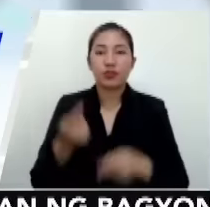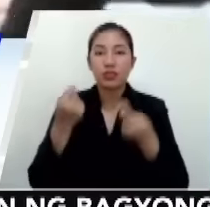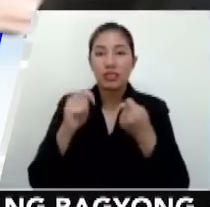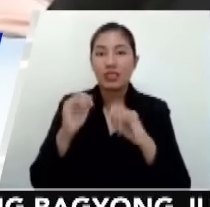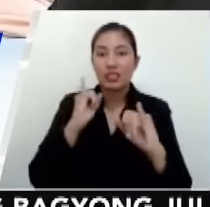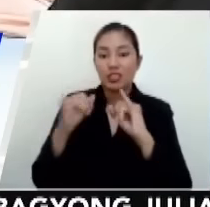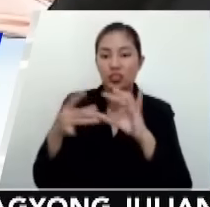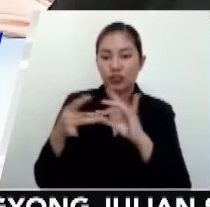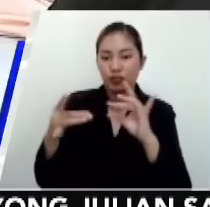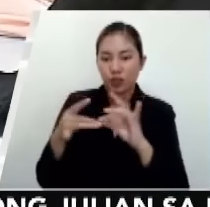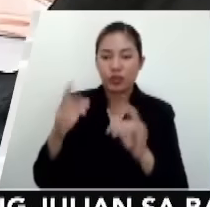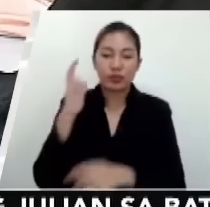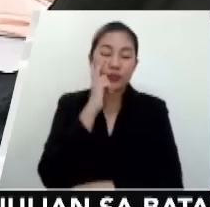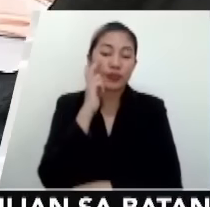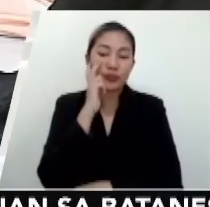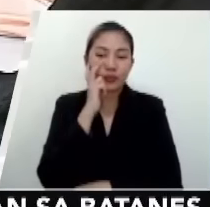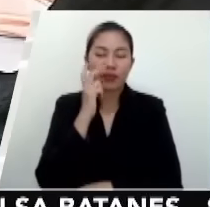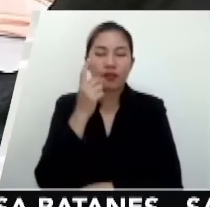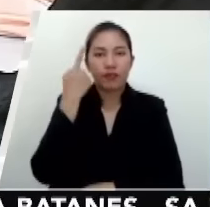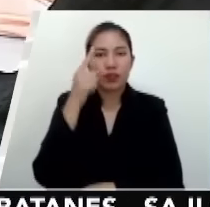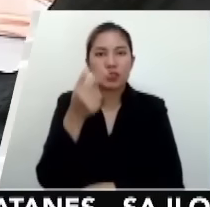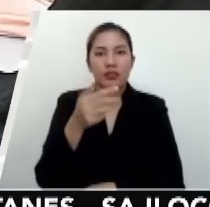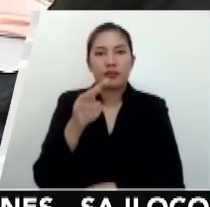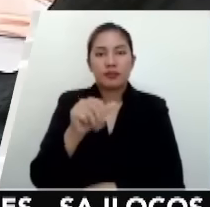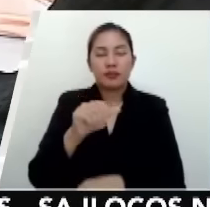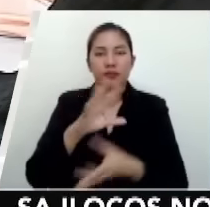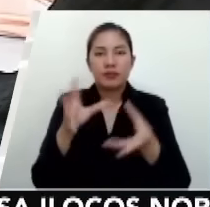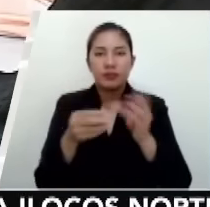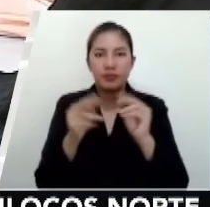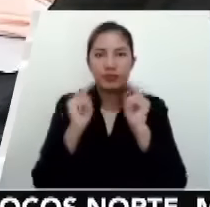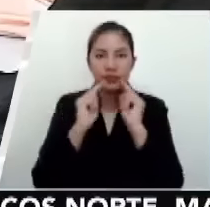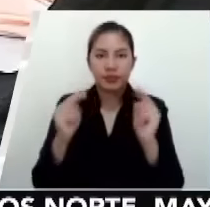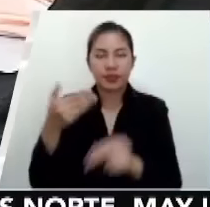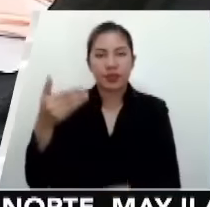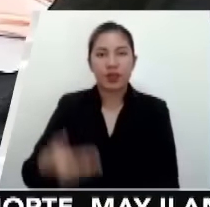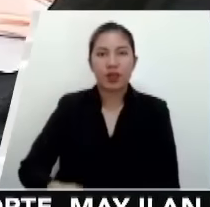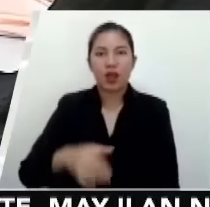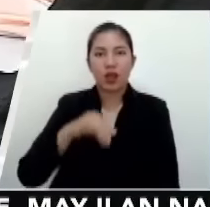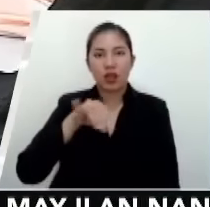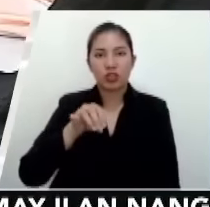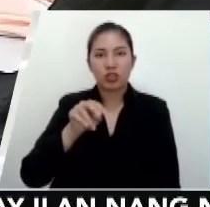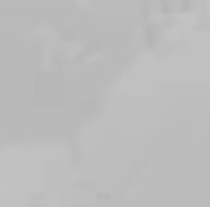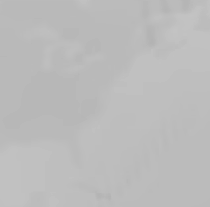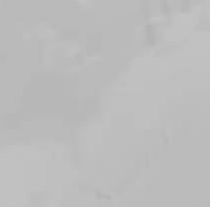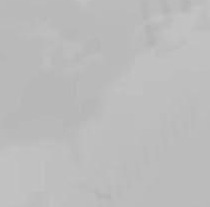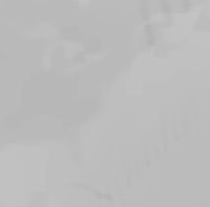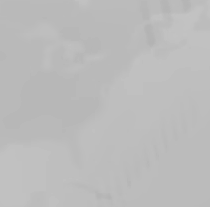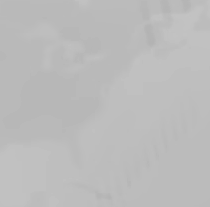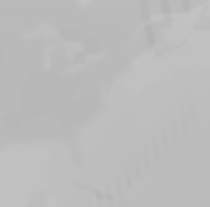Duterte. Para sa GMA Integrated News, Jonathan Andal, nakatutok, 24 oras.